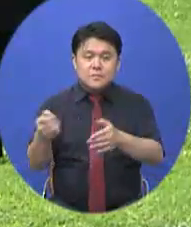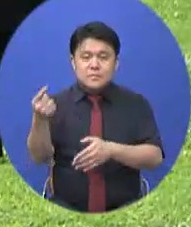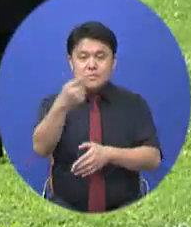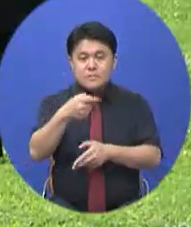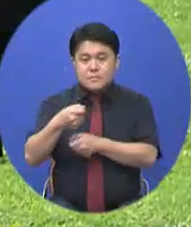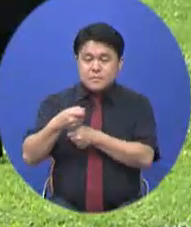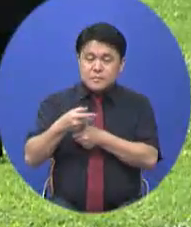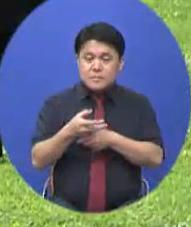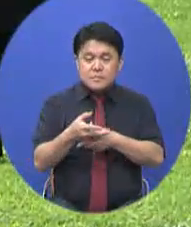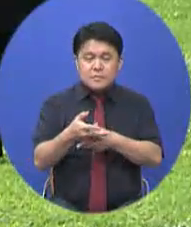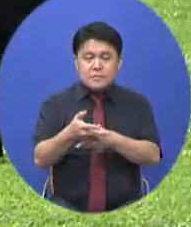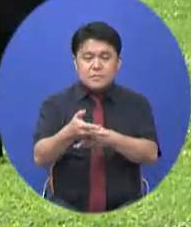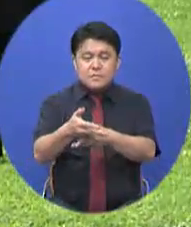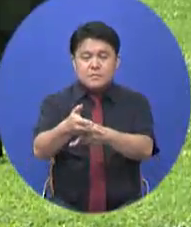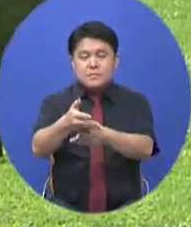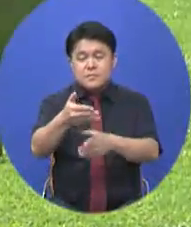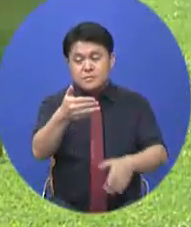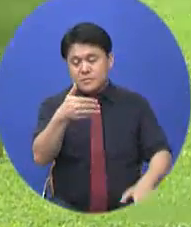안양철이